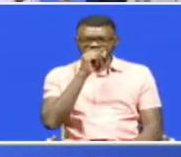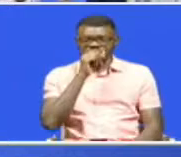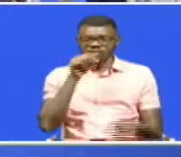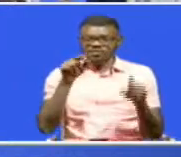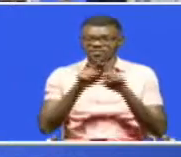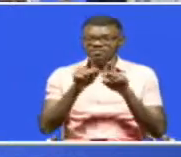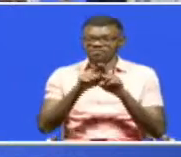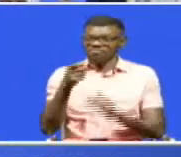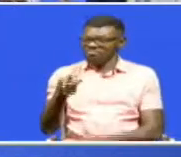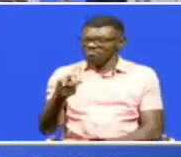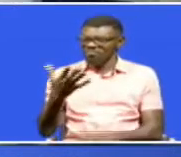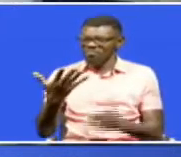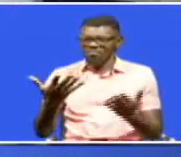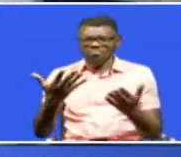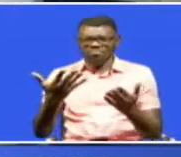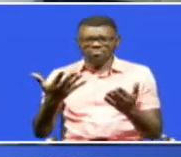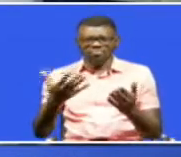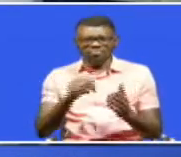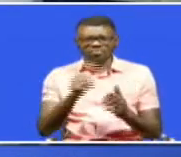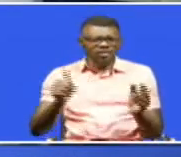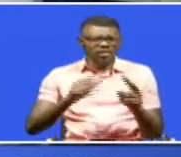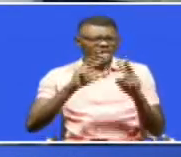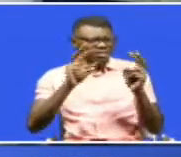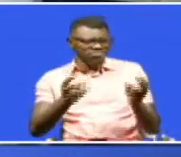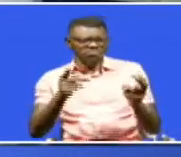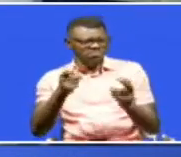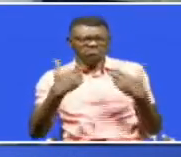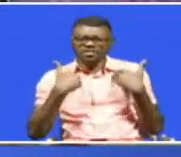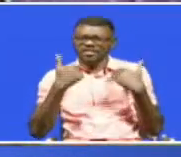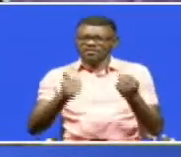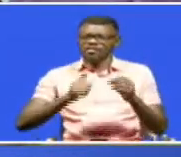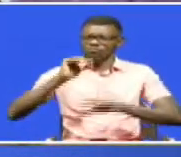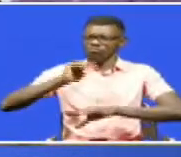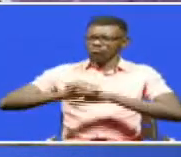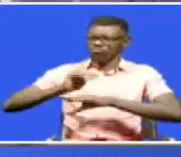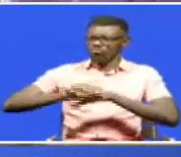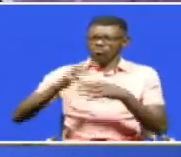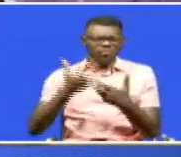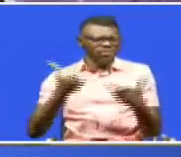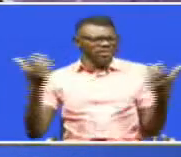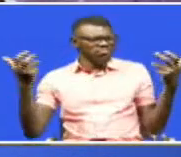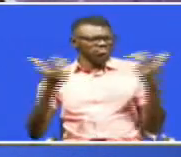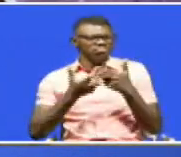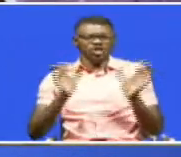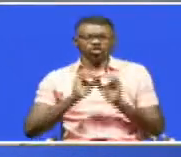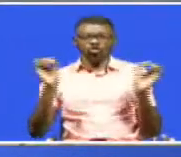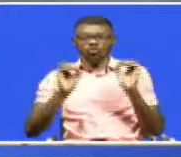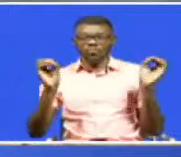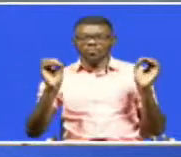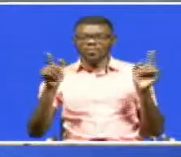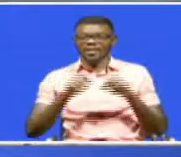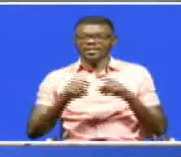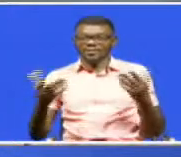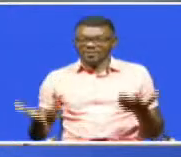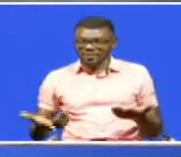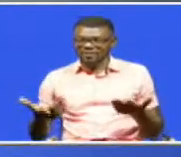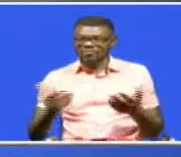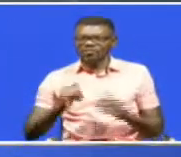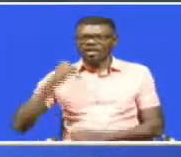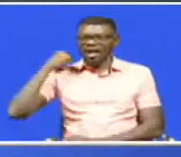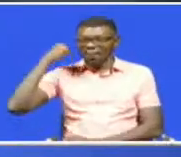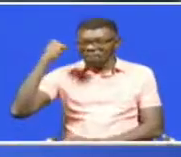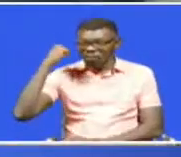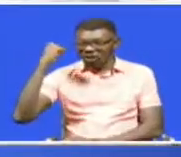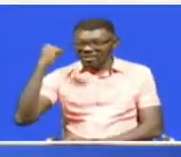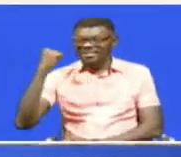Wakenya ikionekana kushabihiana na swala la afya bora kwenye ruwaza ya awali, hoja kuhusu tulivu wa hali ya siasa